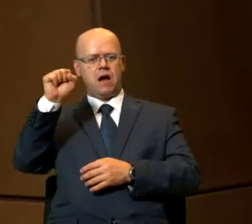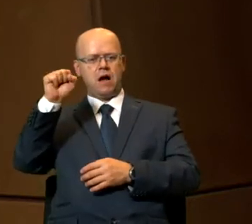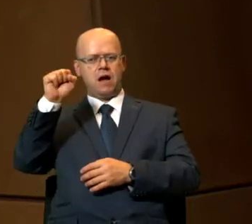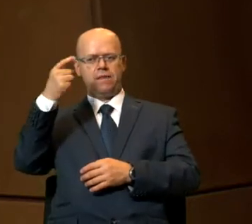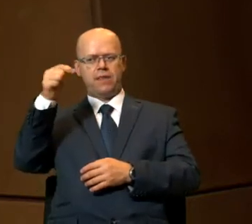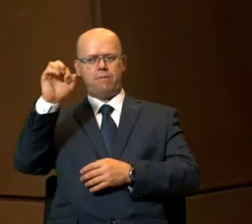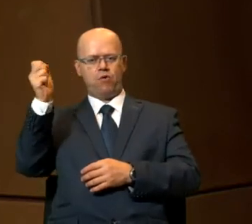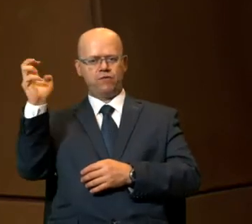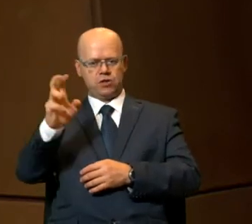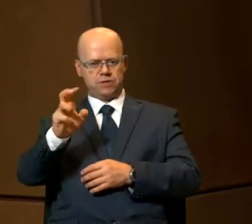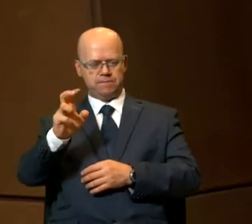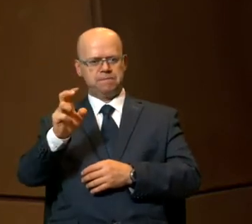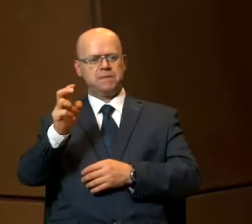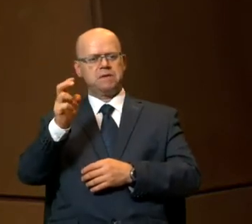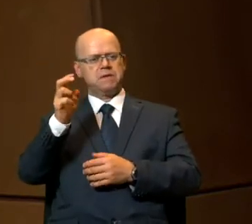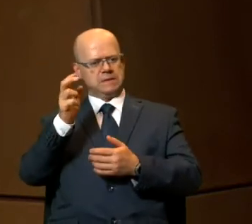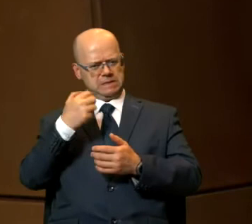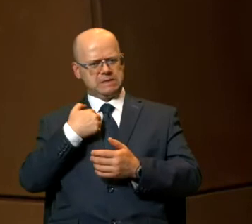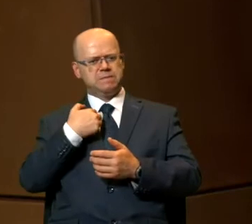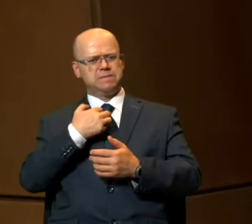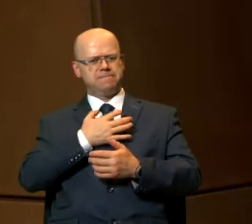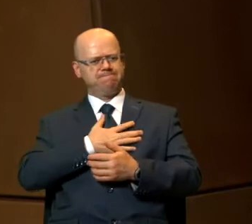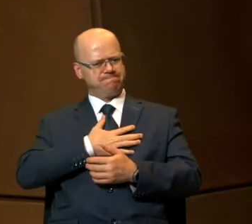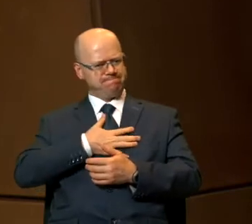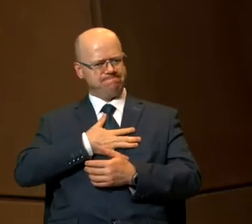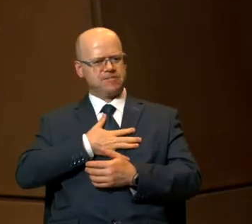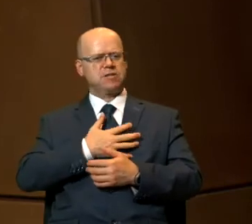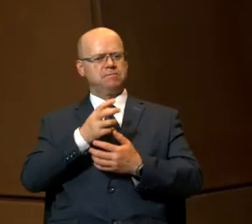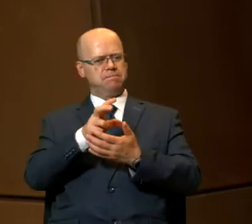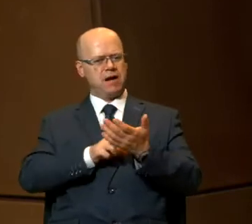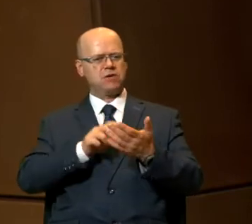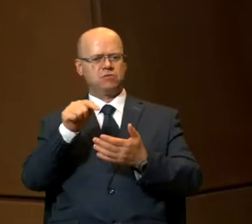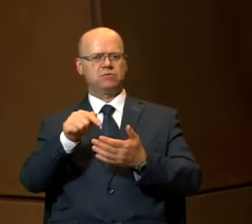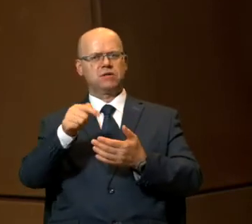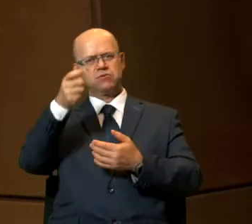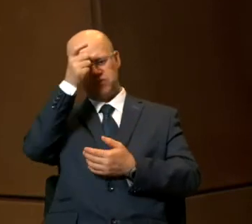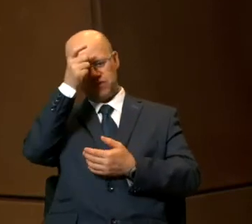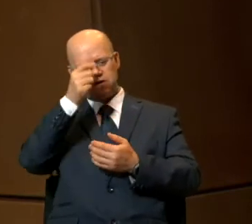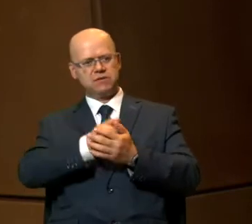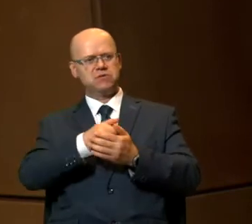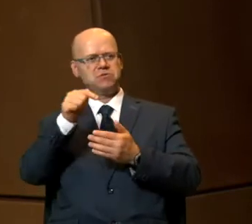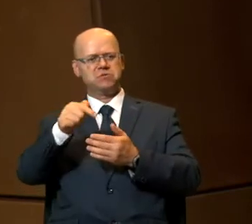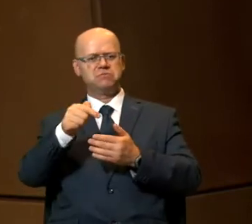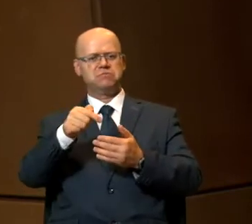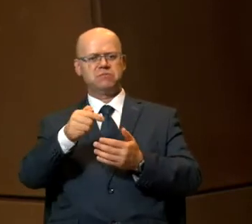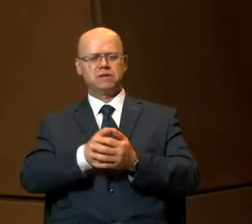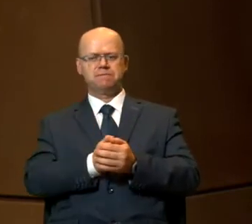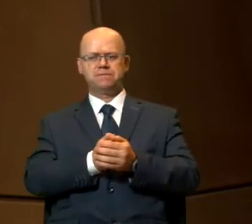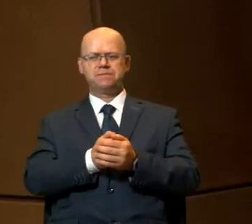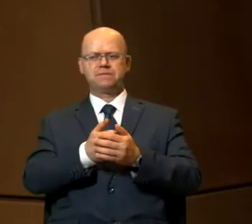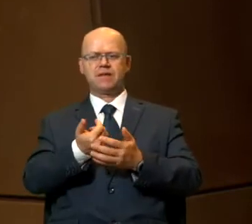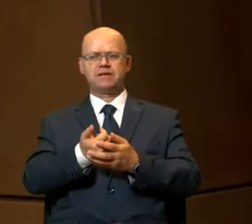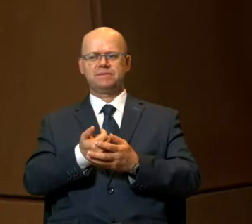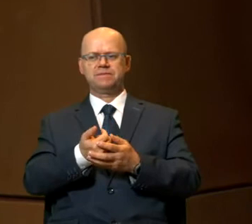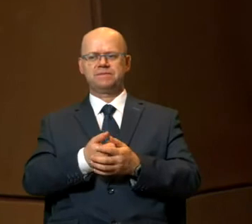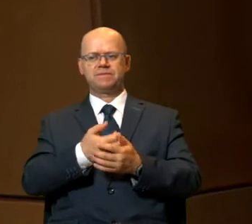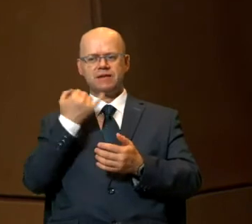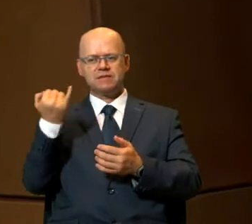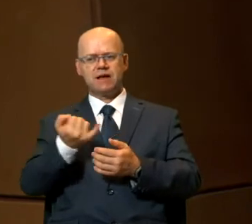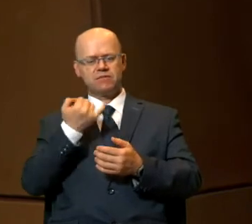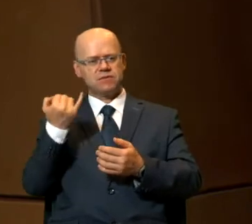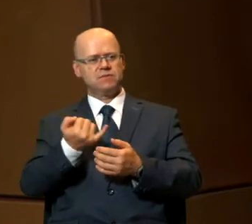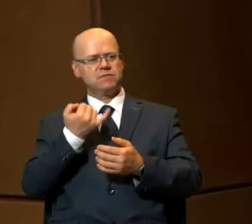bardzo brakuje. Bardzo mi Pawła Adamowicza brakuje, też jako człowieka, jako też niewygodnego człowieka, który zawsze